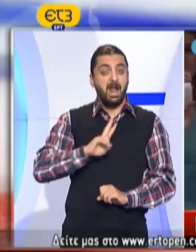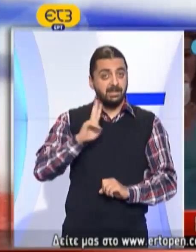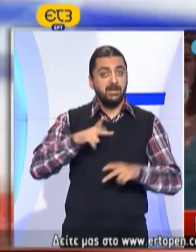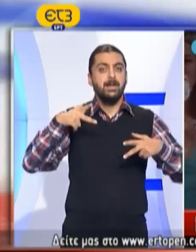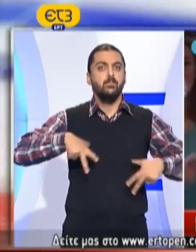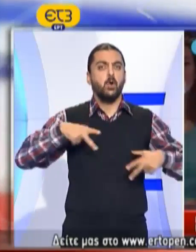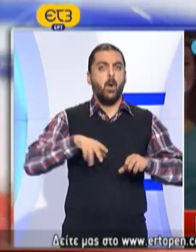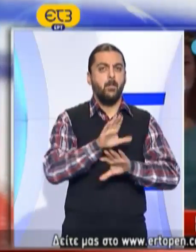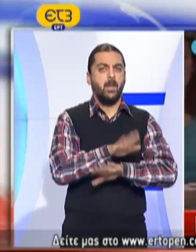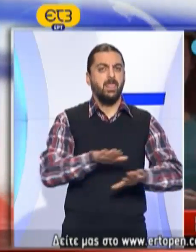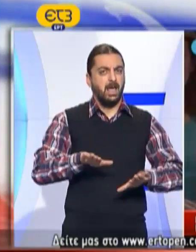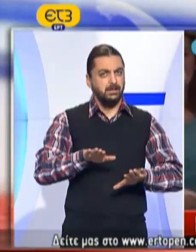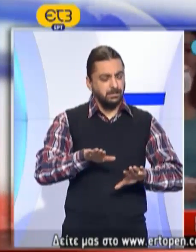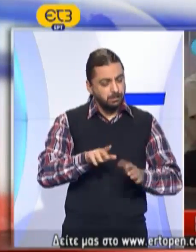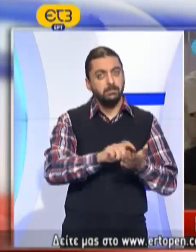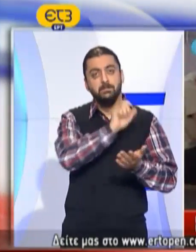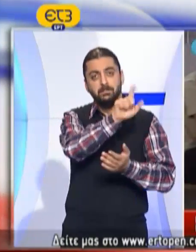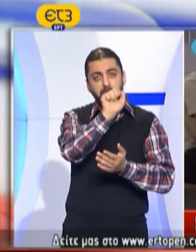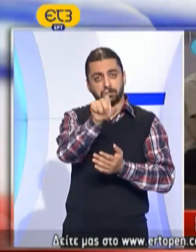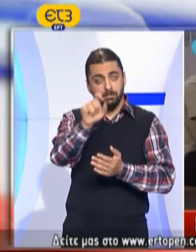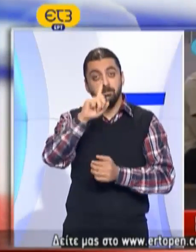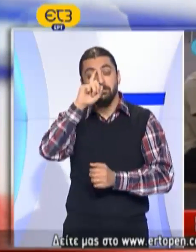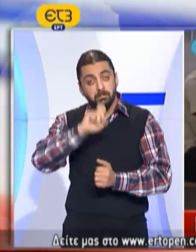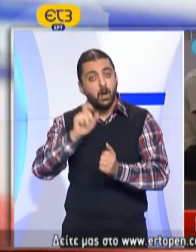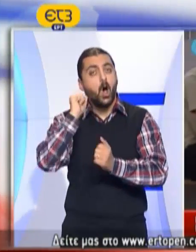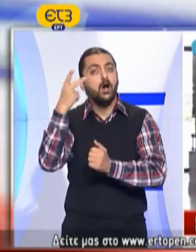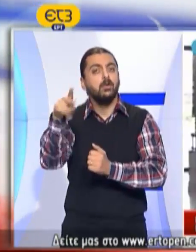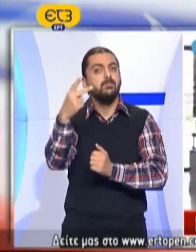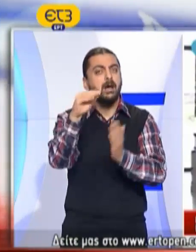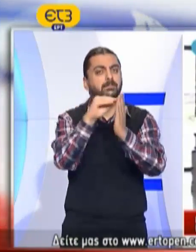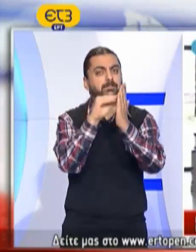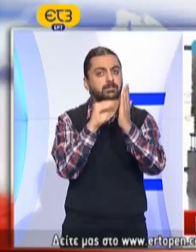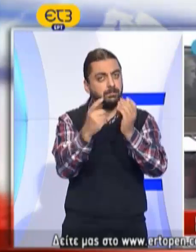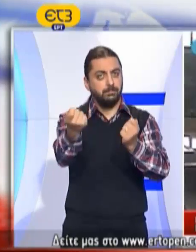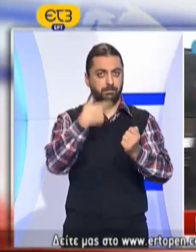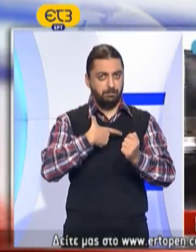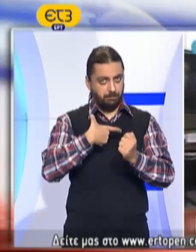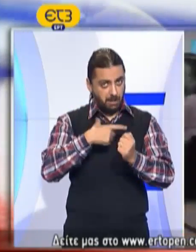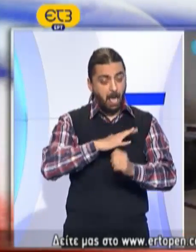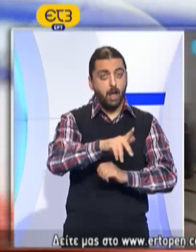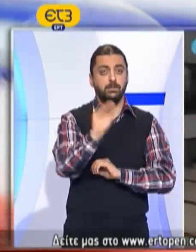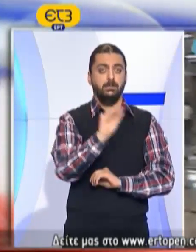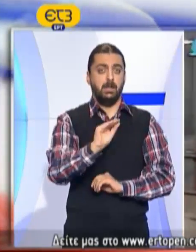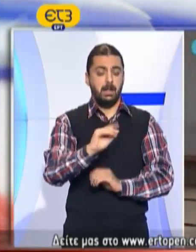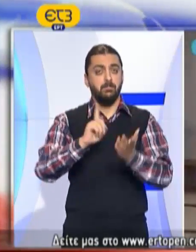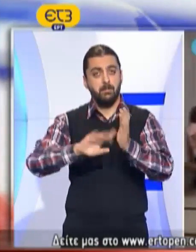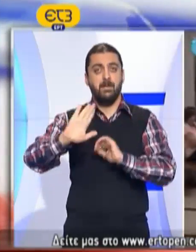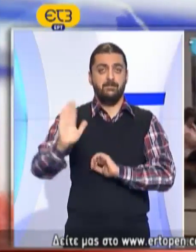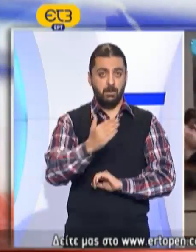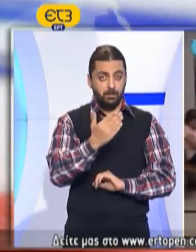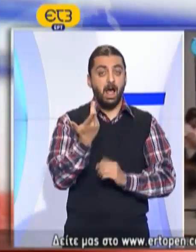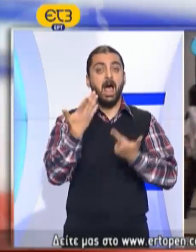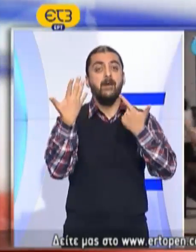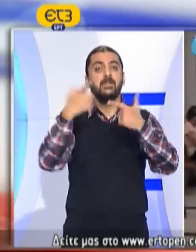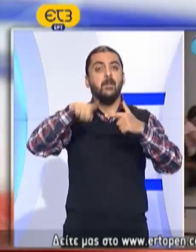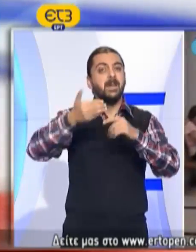Υπουργού Παιδείας με το οποίο ζητεί να στείλουν ονομαστικές λίστες των υπαλλήλων τους. Η προθεσμία λήγει την Τετάρτη. 7 ημέρες πριν όμως, ο